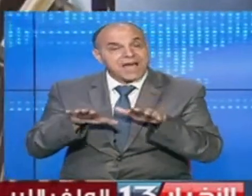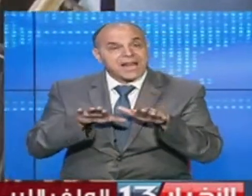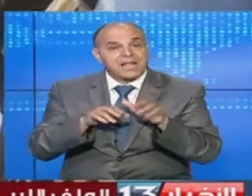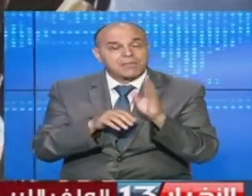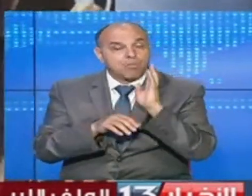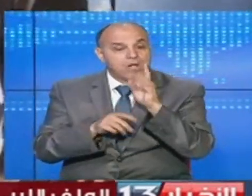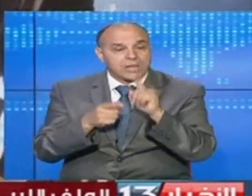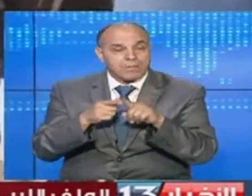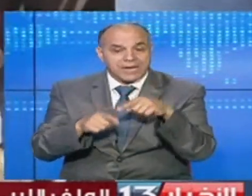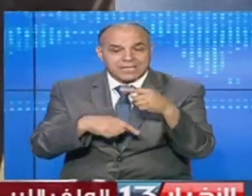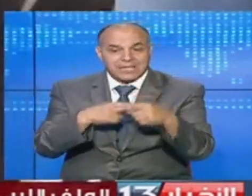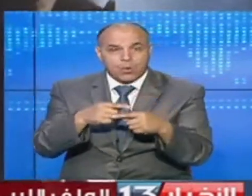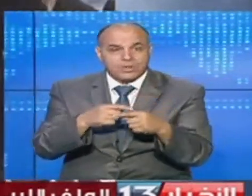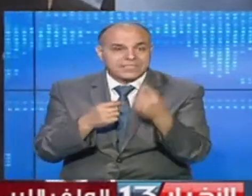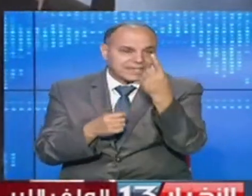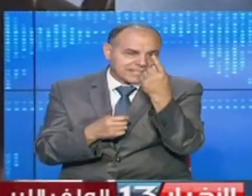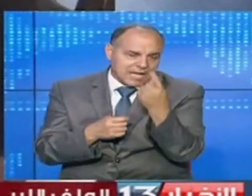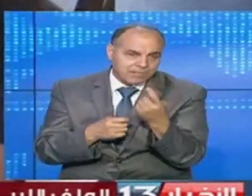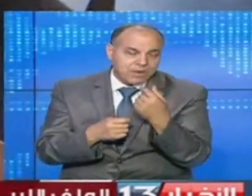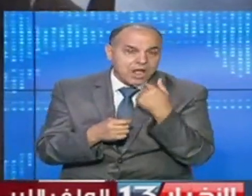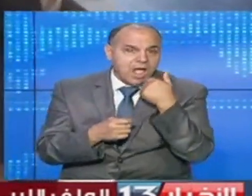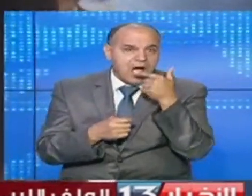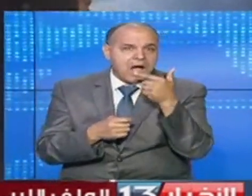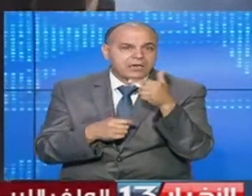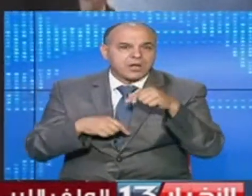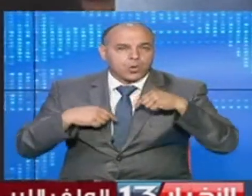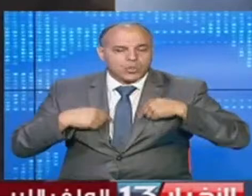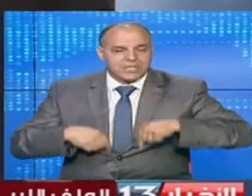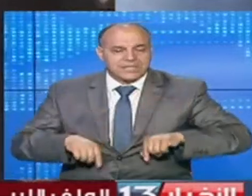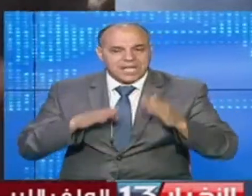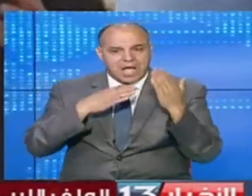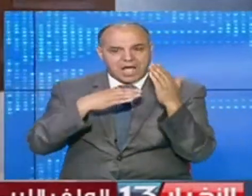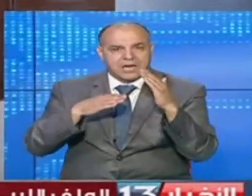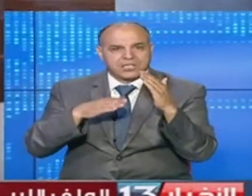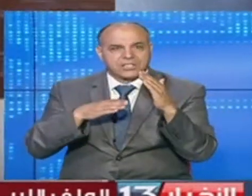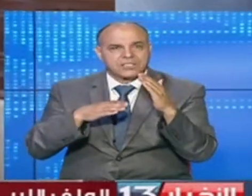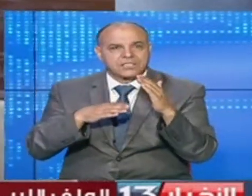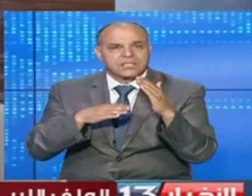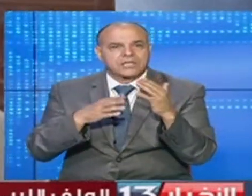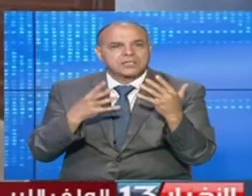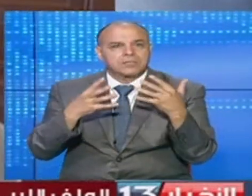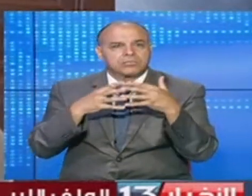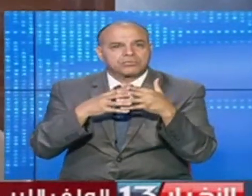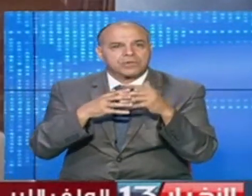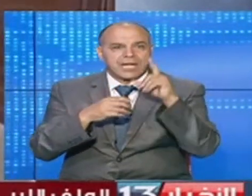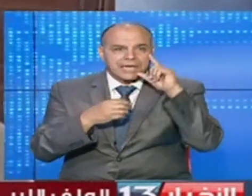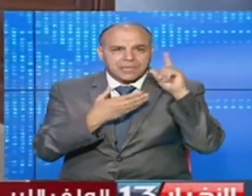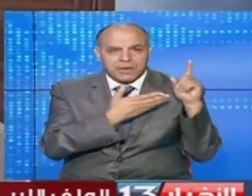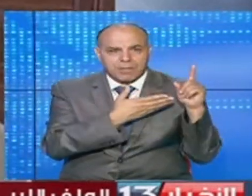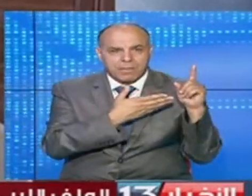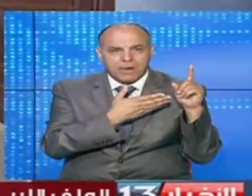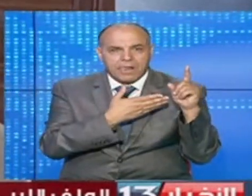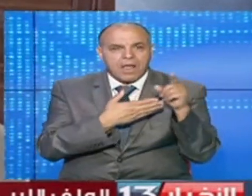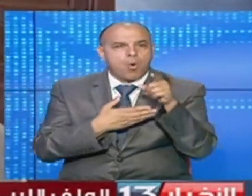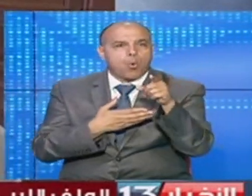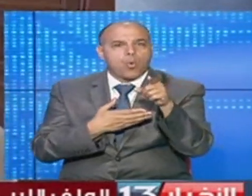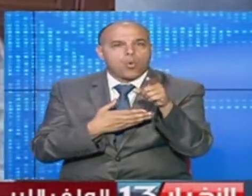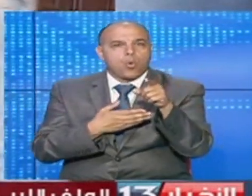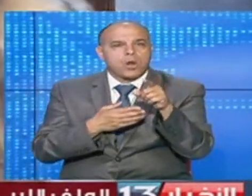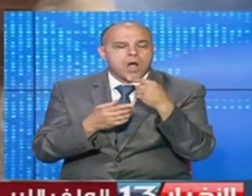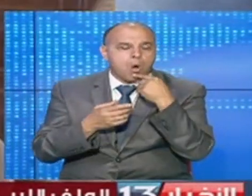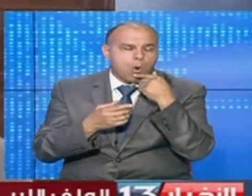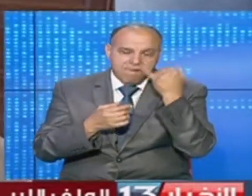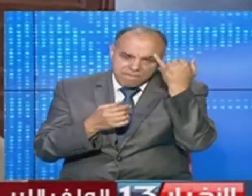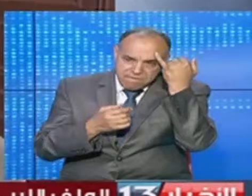الذي يتواصل يوما واحدا اعلنت وزيره الخارجيه في حكومه الوحده الوطنيه الليبيه رجلا المنقوش